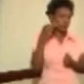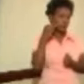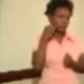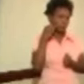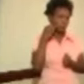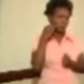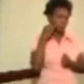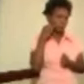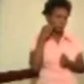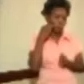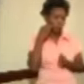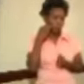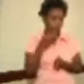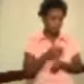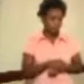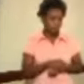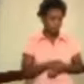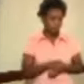ah, Madame Maniga.